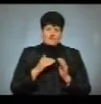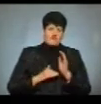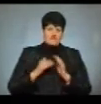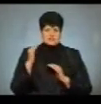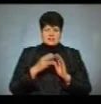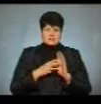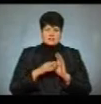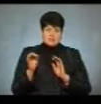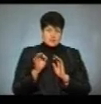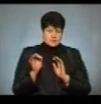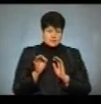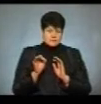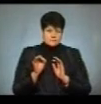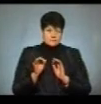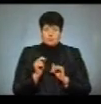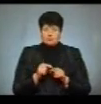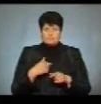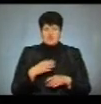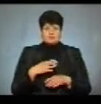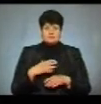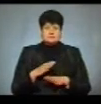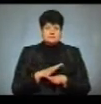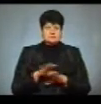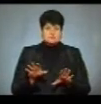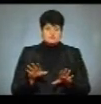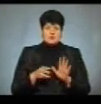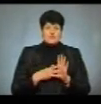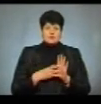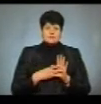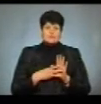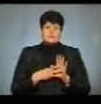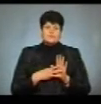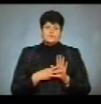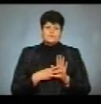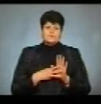ніж 8 градусів. Тому ми, не чекаючи